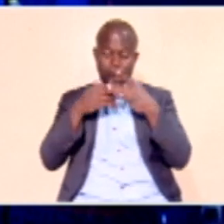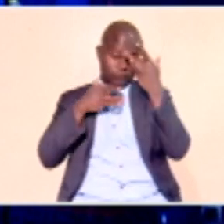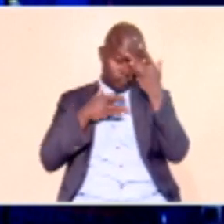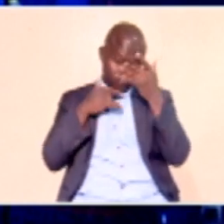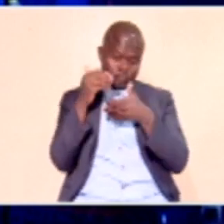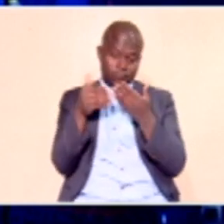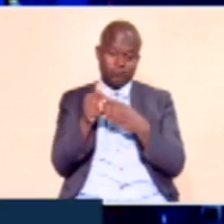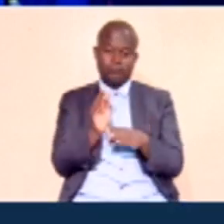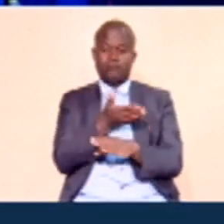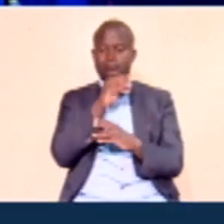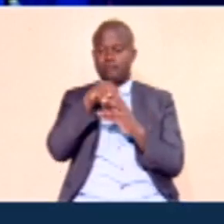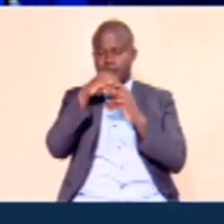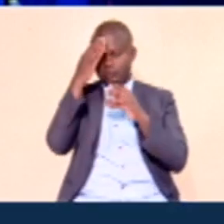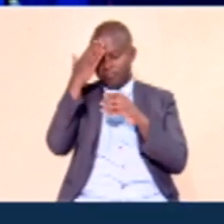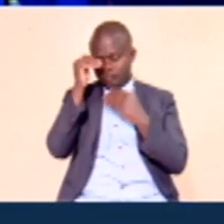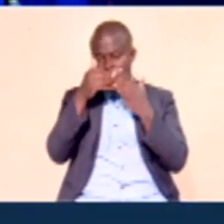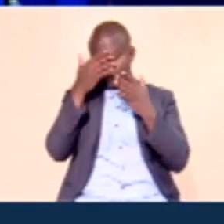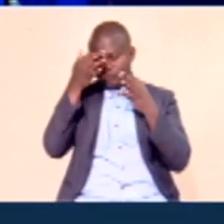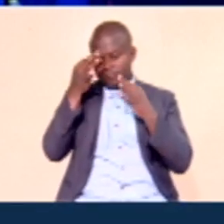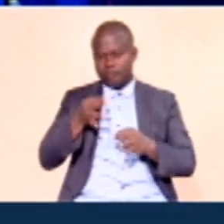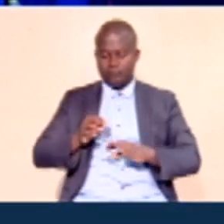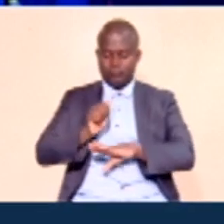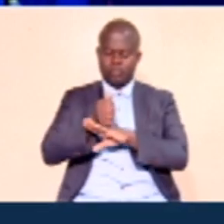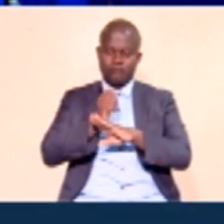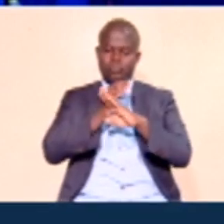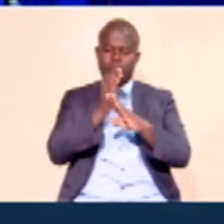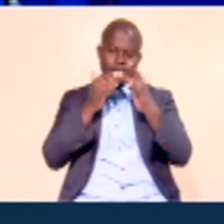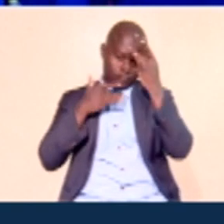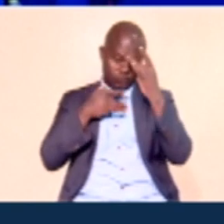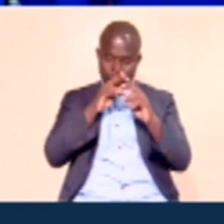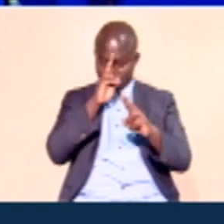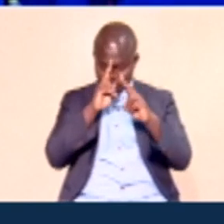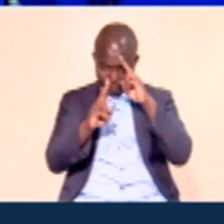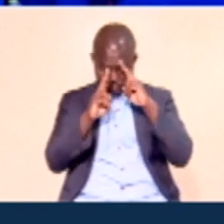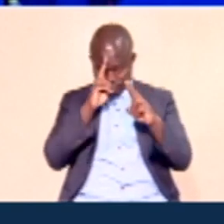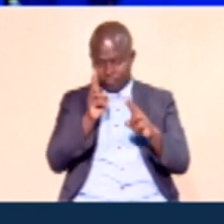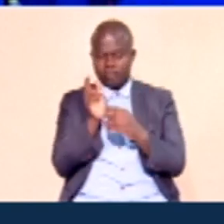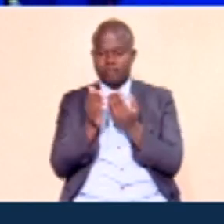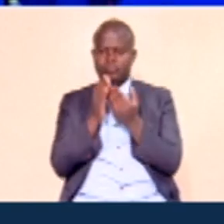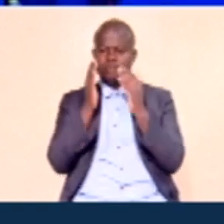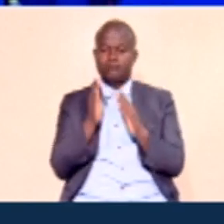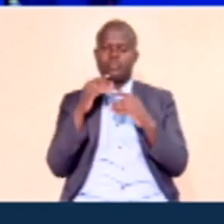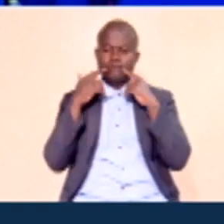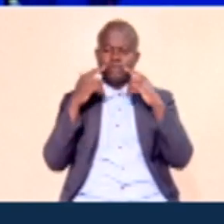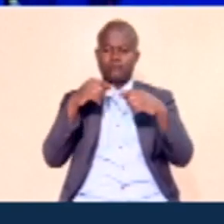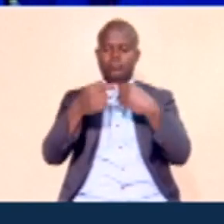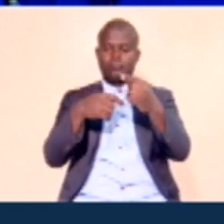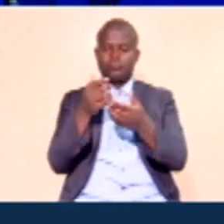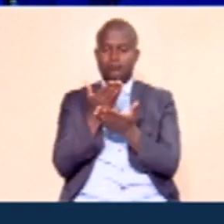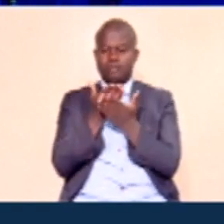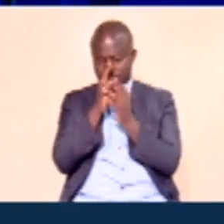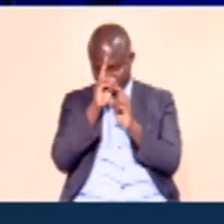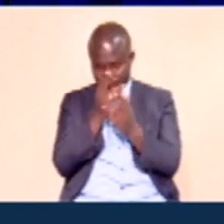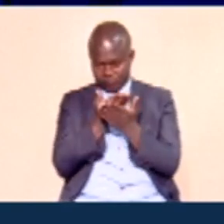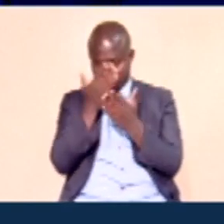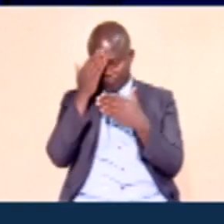y'ubuganga yakavanywemo kubera ko ingamba zashyizweho mu kurwanya indwara zubahirijwe aborozi bakaba bavuga ko bazakomeza kubahiriza ibisabwa